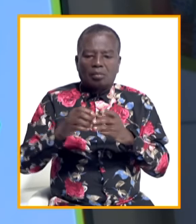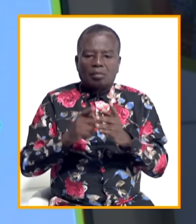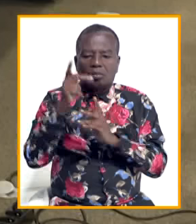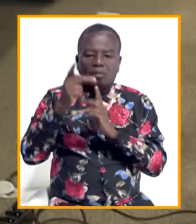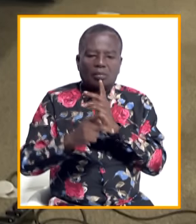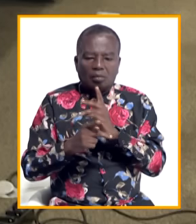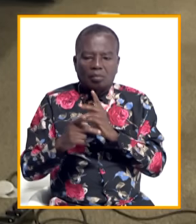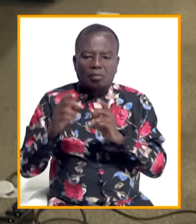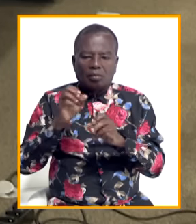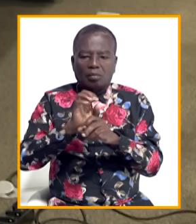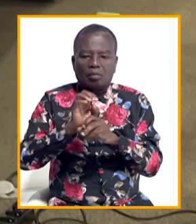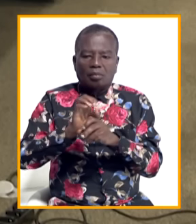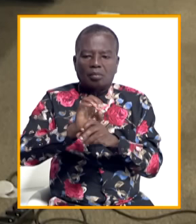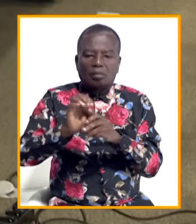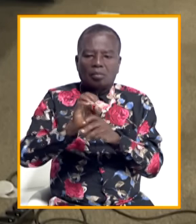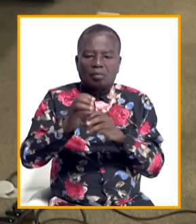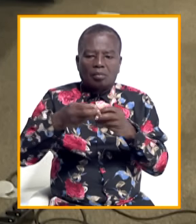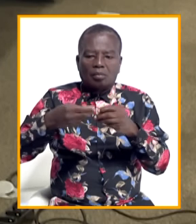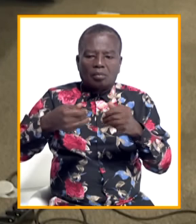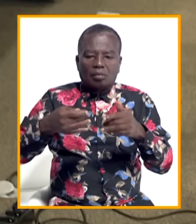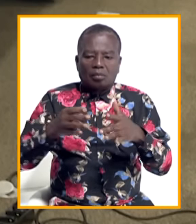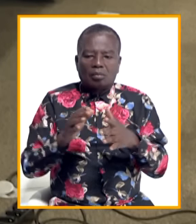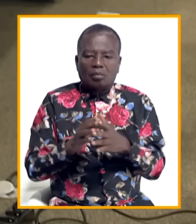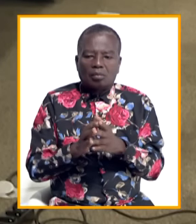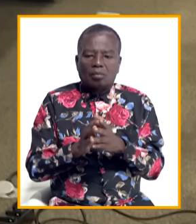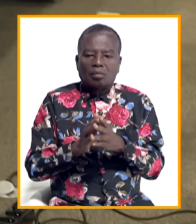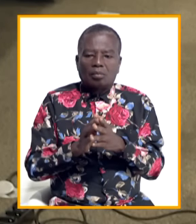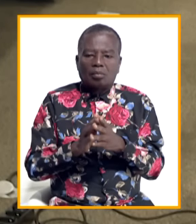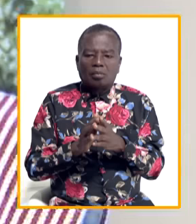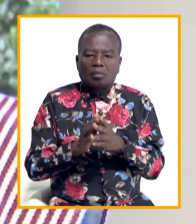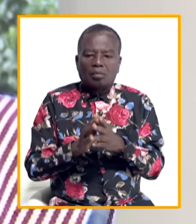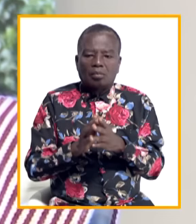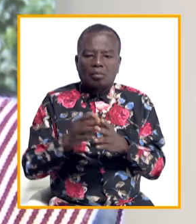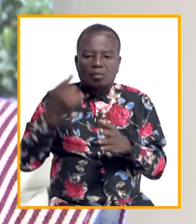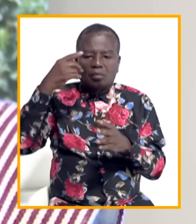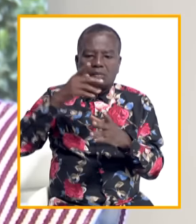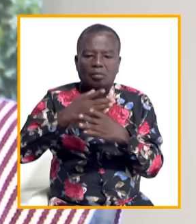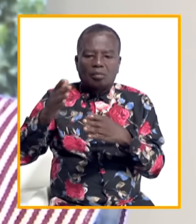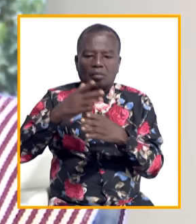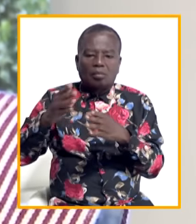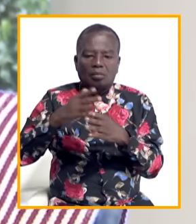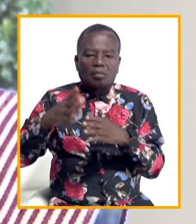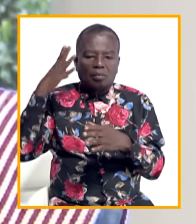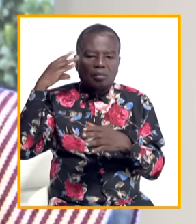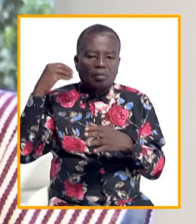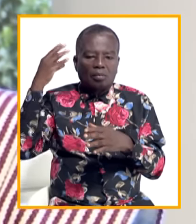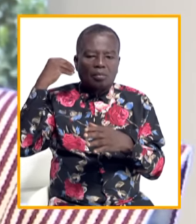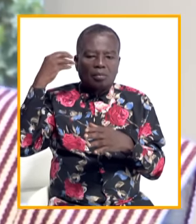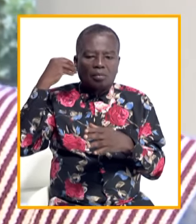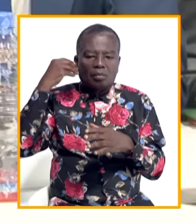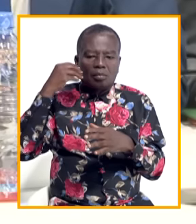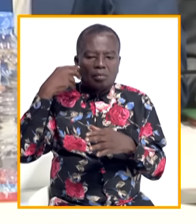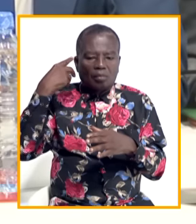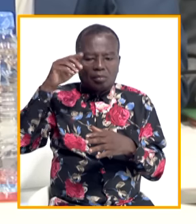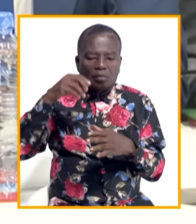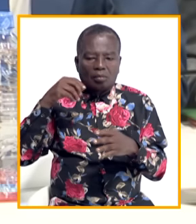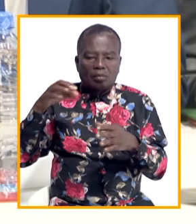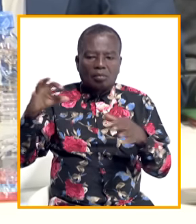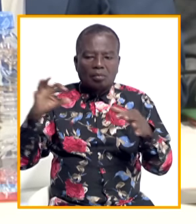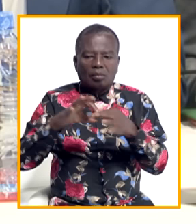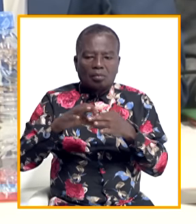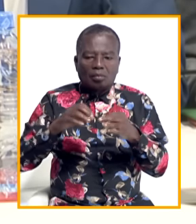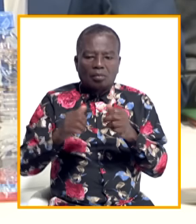une initiative de l'Institut international d'agriculture tropicale pour partager les expériences en vue d'un partenariat